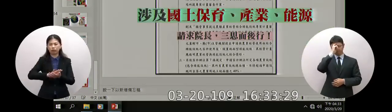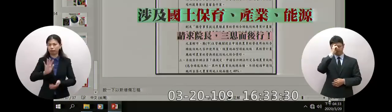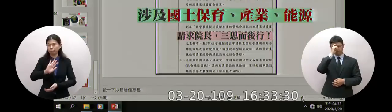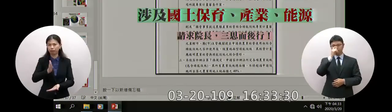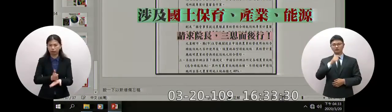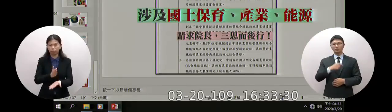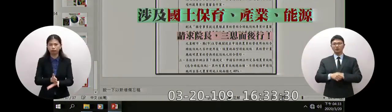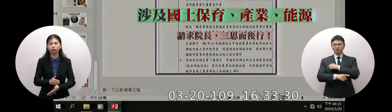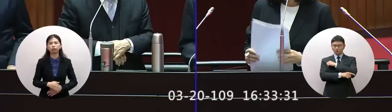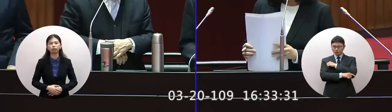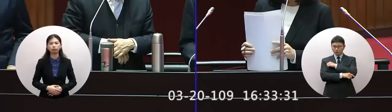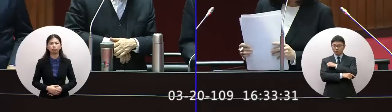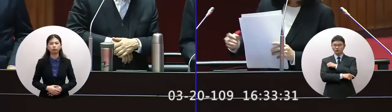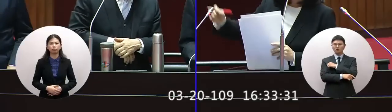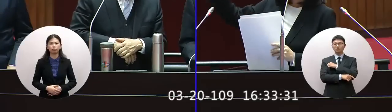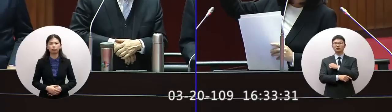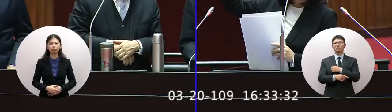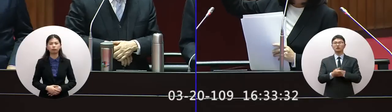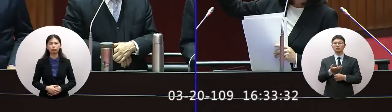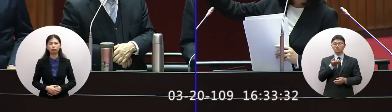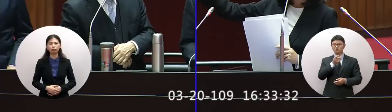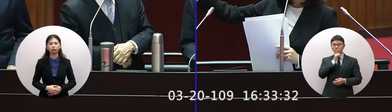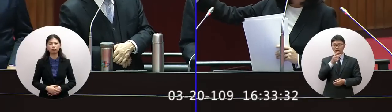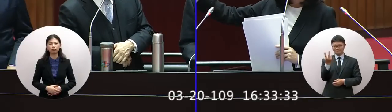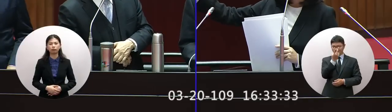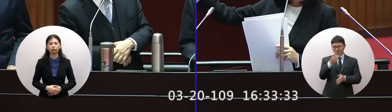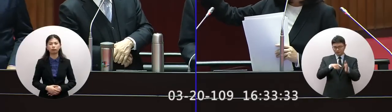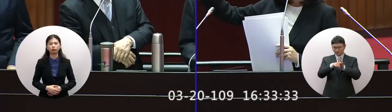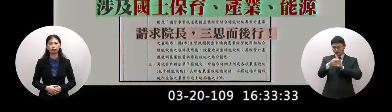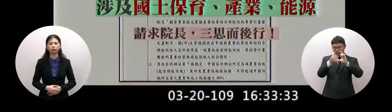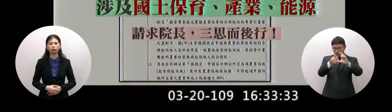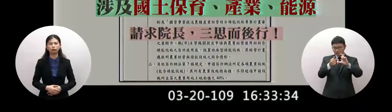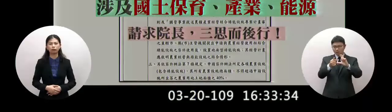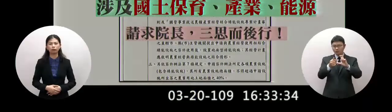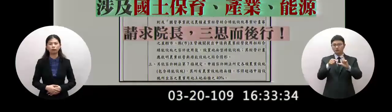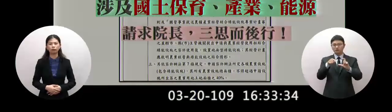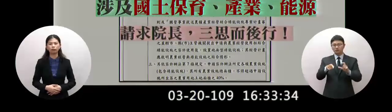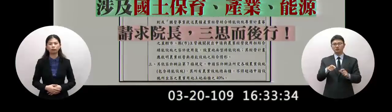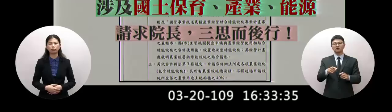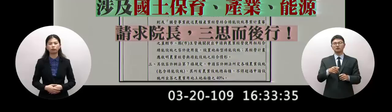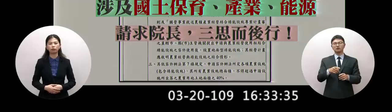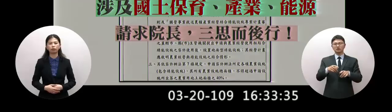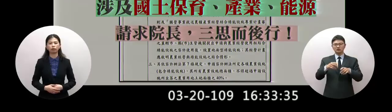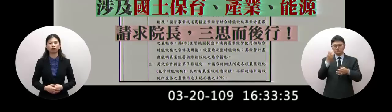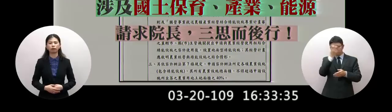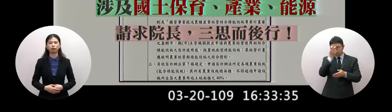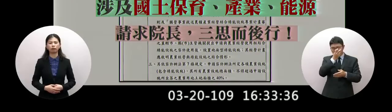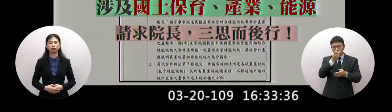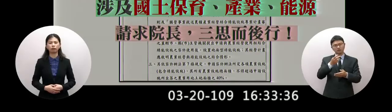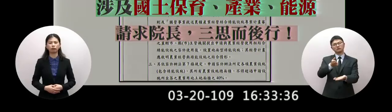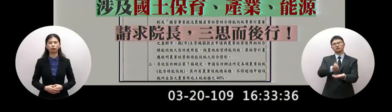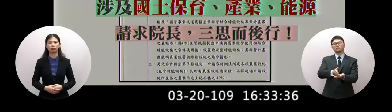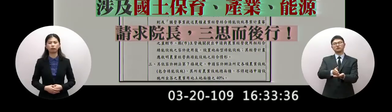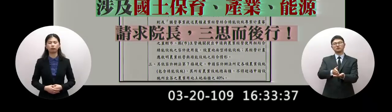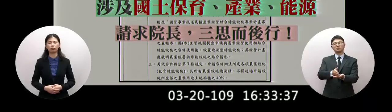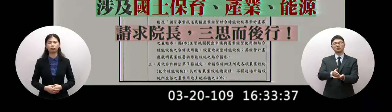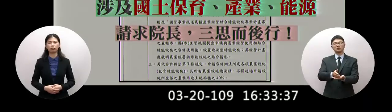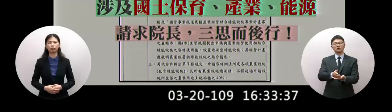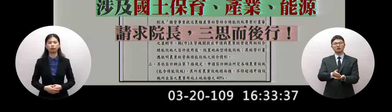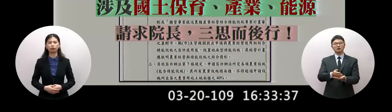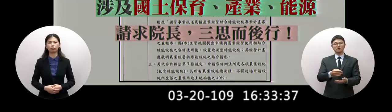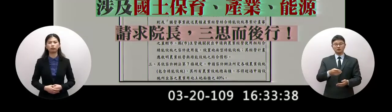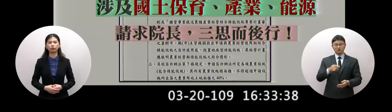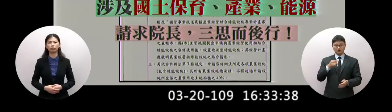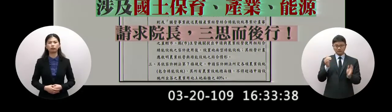望是最后那一点，我说的那两个专区是不是先暂停审查？因为我们将要